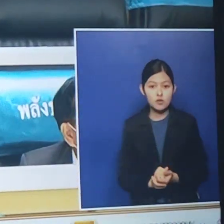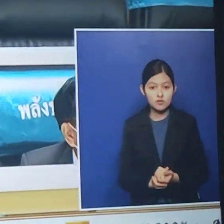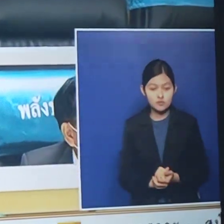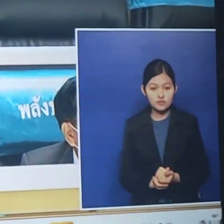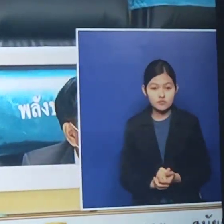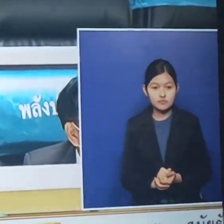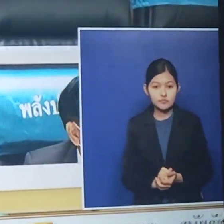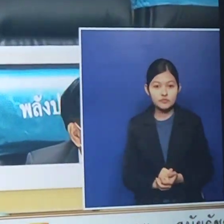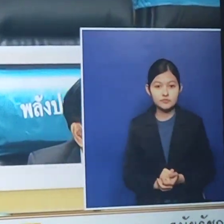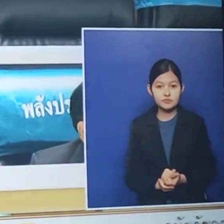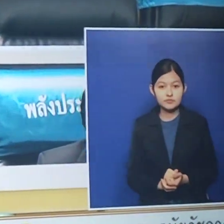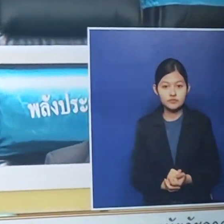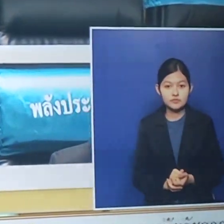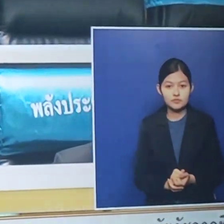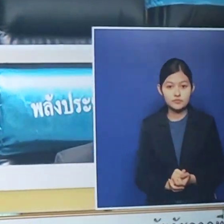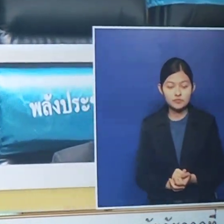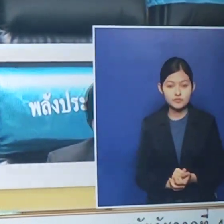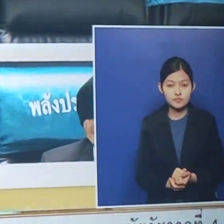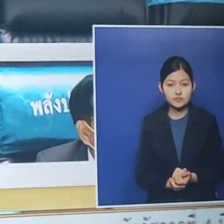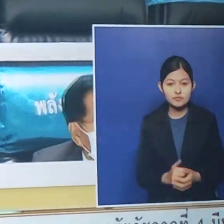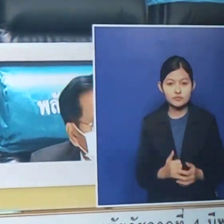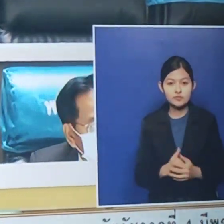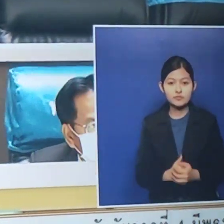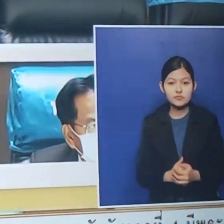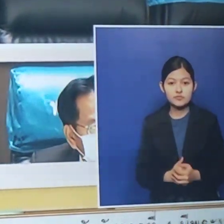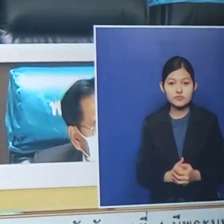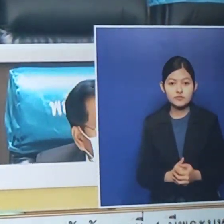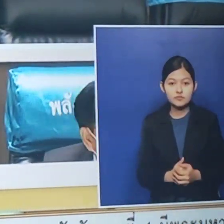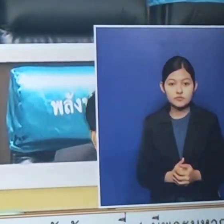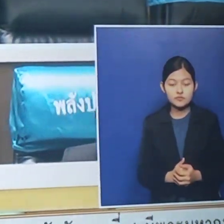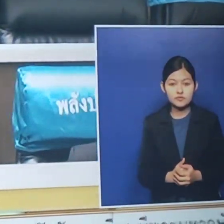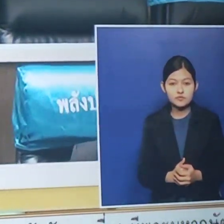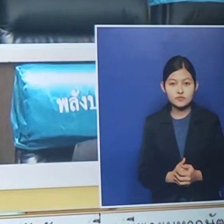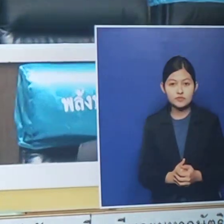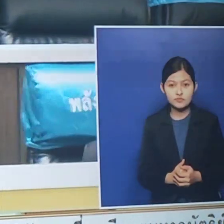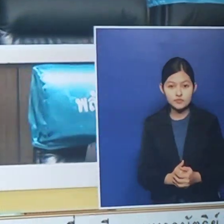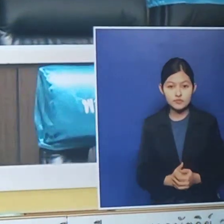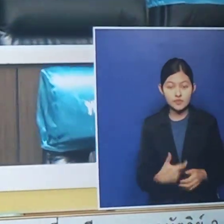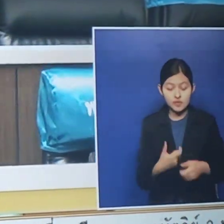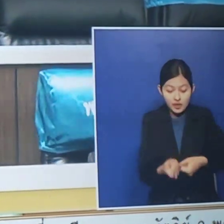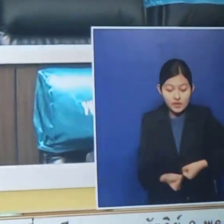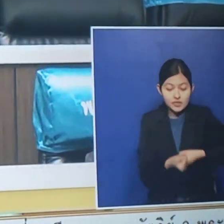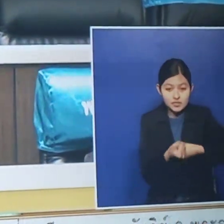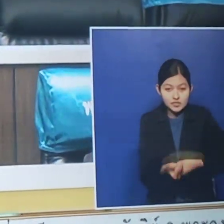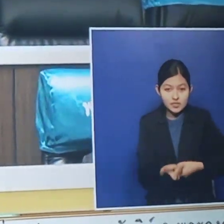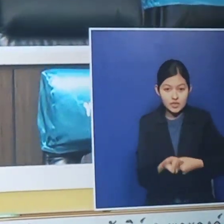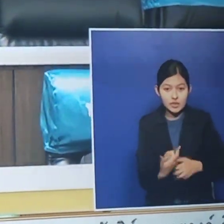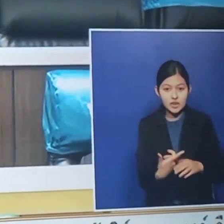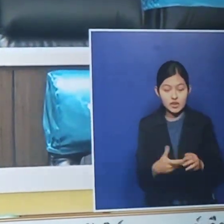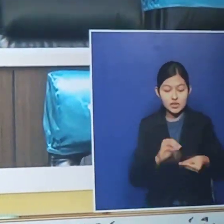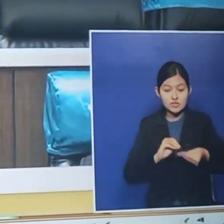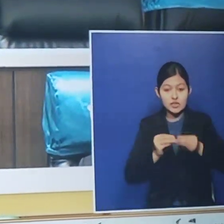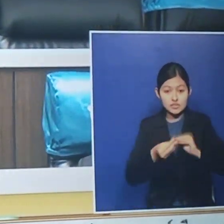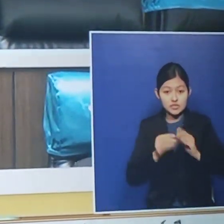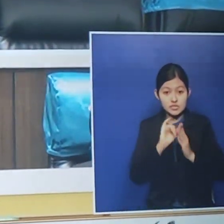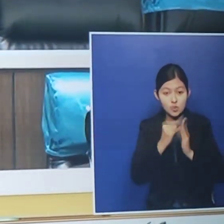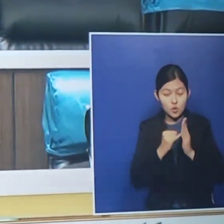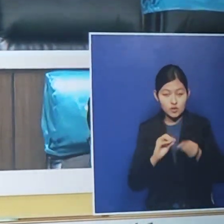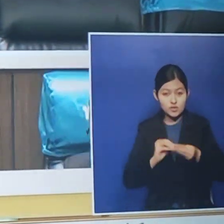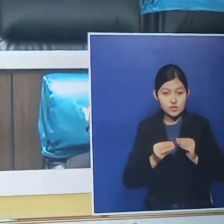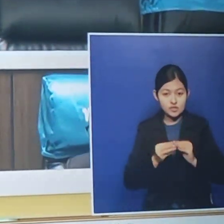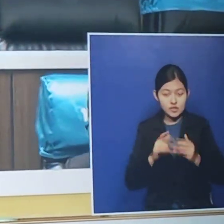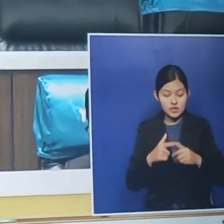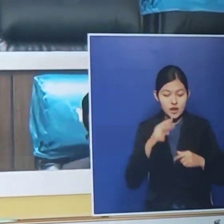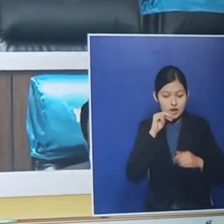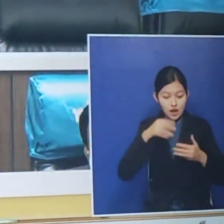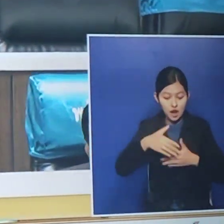ลบางพีน้อยเปล่งบรรยากาศเกษตรกรทั้งจังหวัดฉะเชิงเทราด้วยซึ่งใช้น้ำ